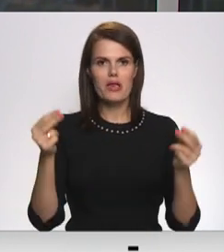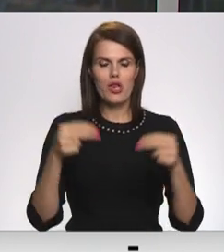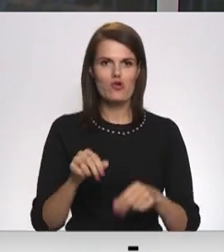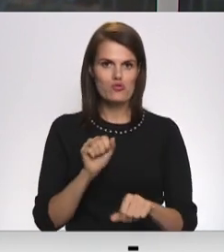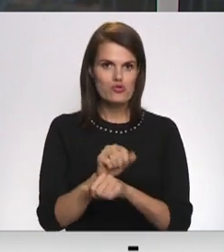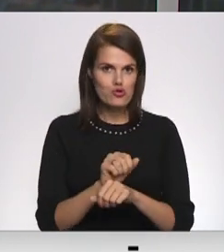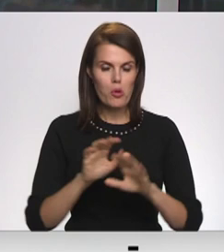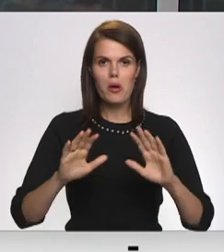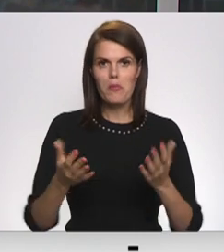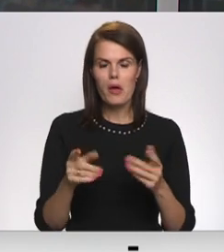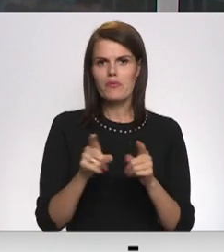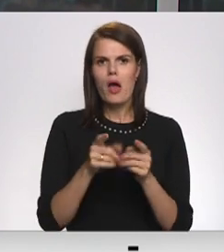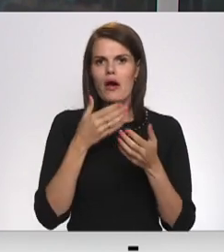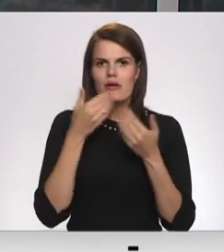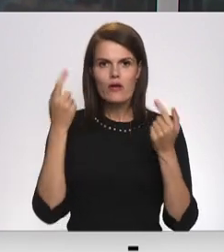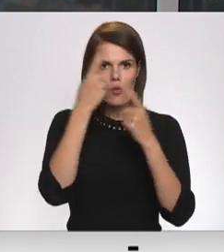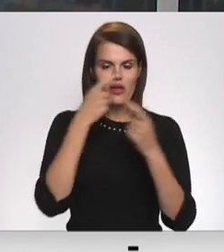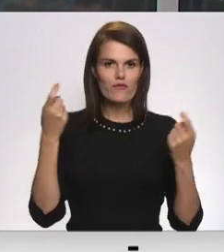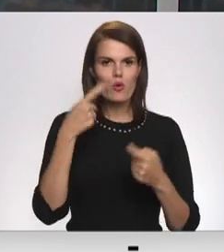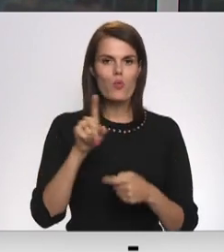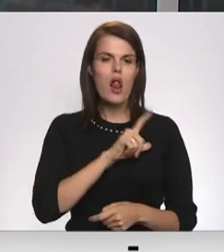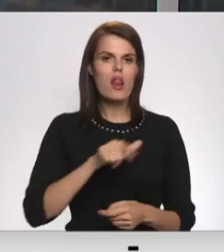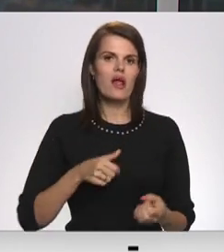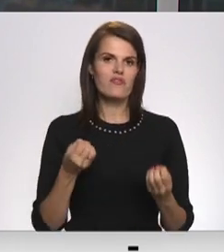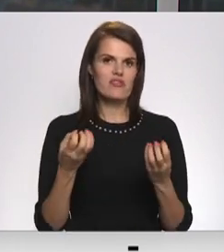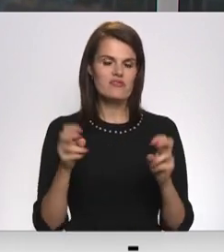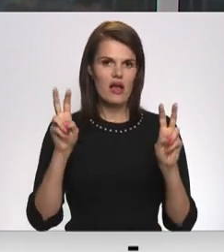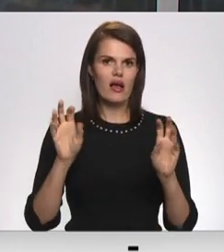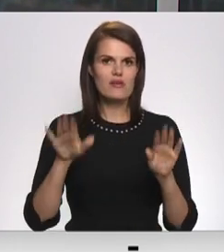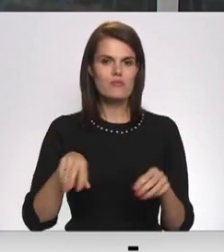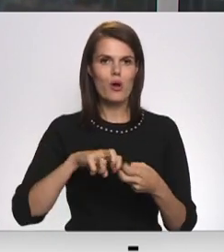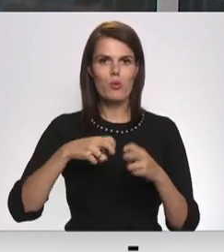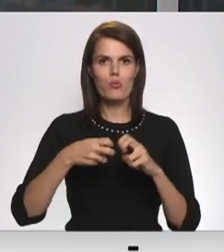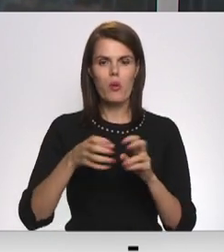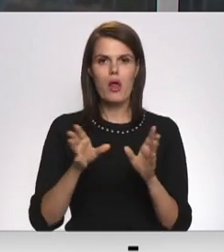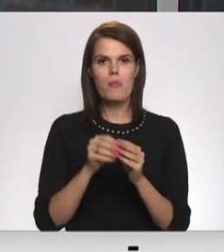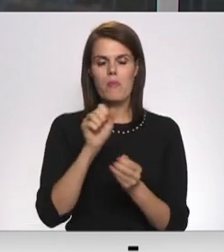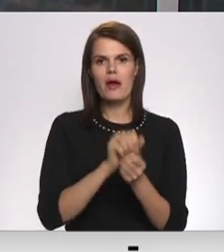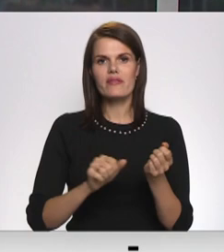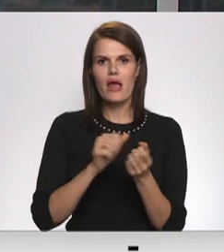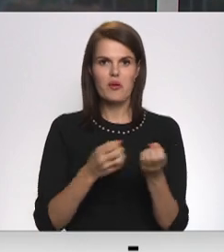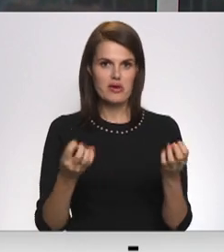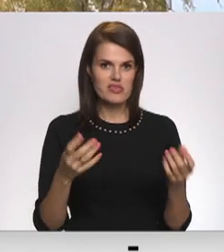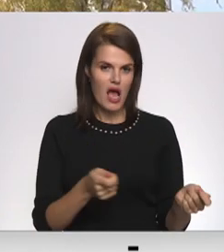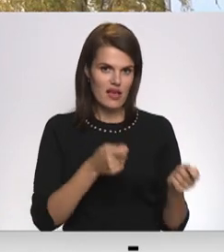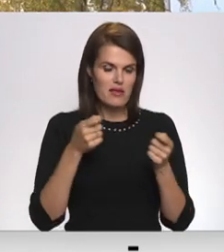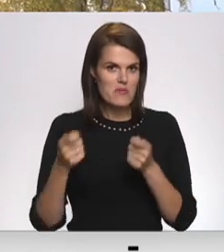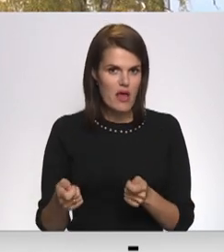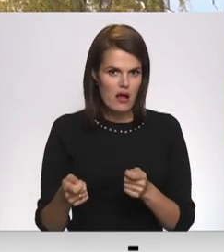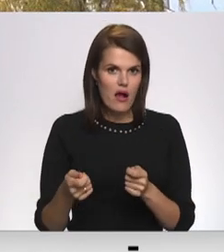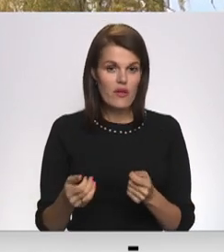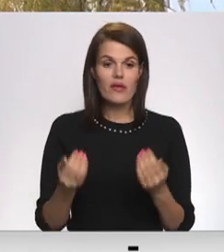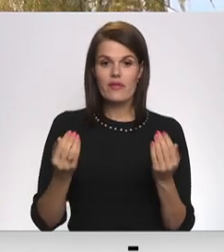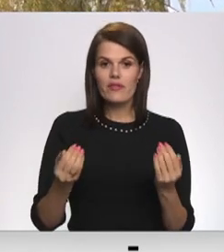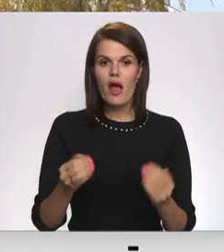izbeigšanu. Turklāt neesot arī informācijas no Latvijas gāzes par grūtībām ar dabasgāzes piegādēm uzņēmējiem. Šobrīd